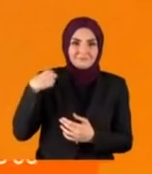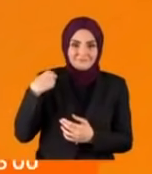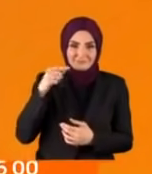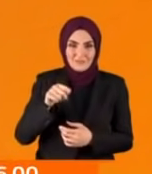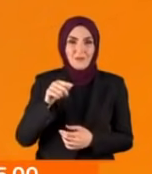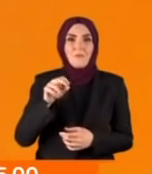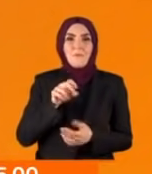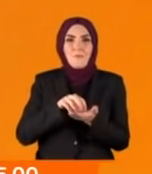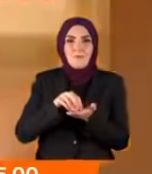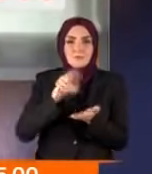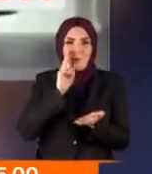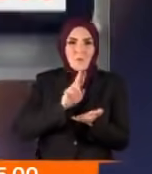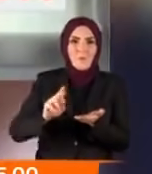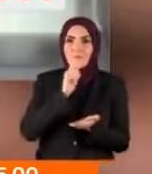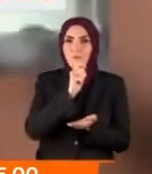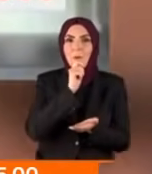ne oldu.